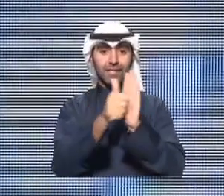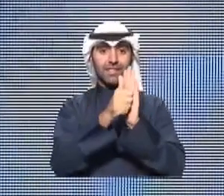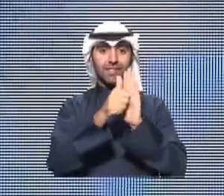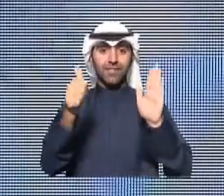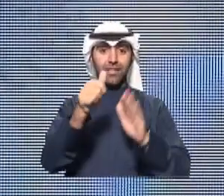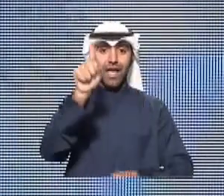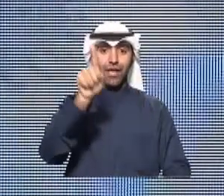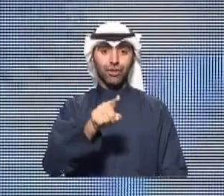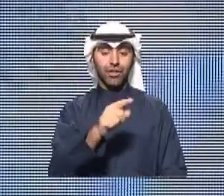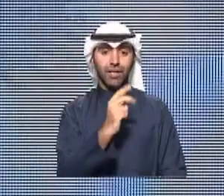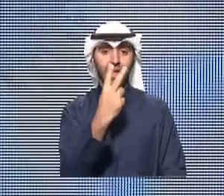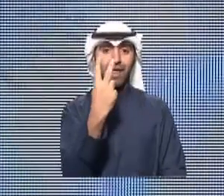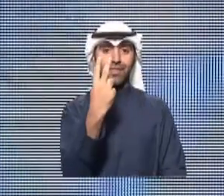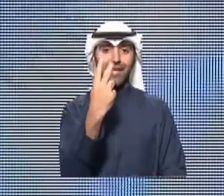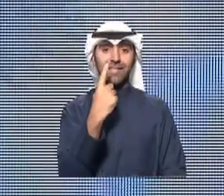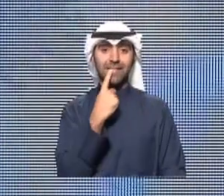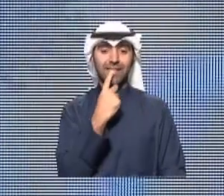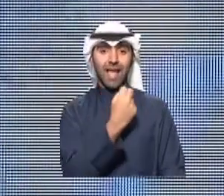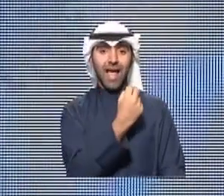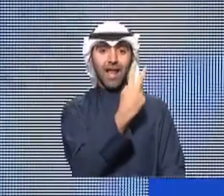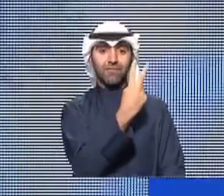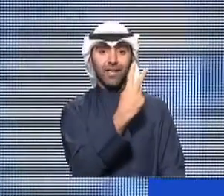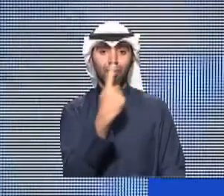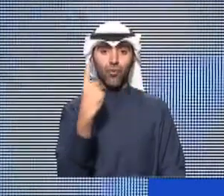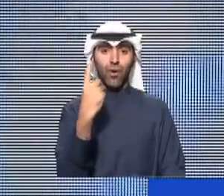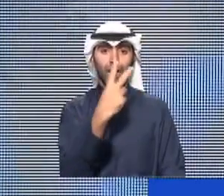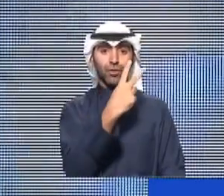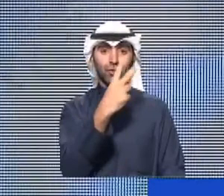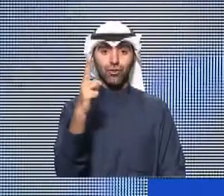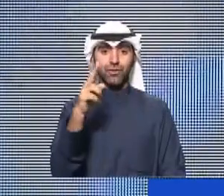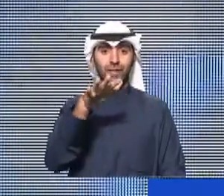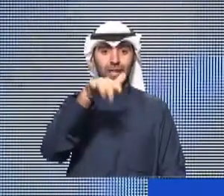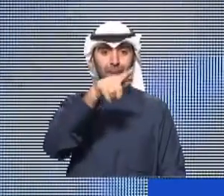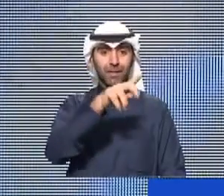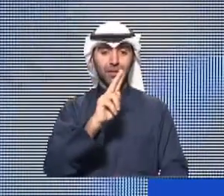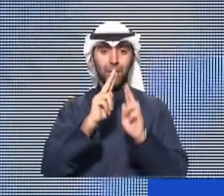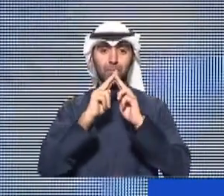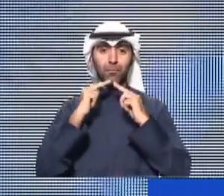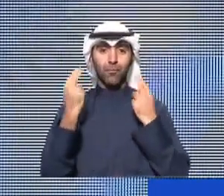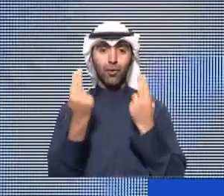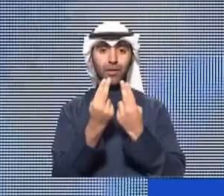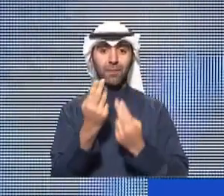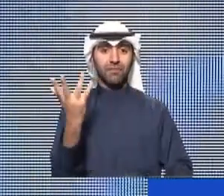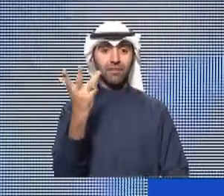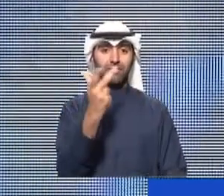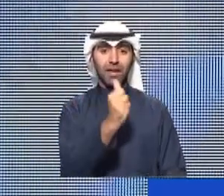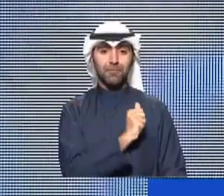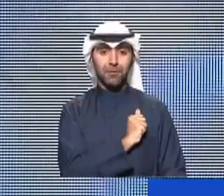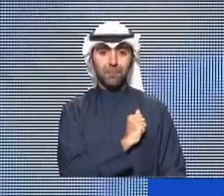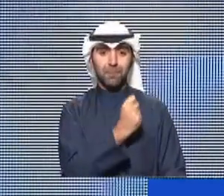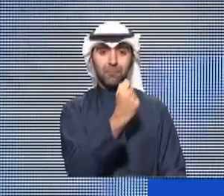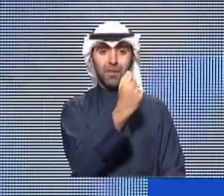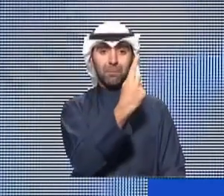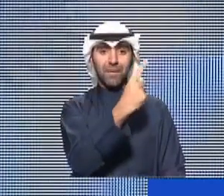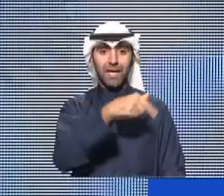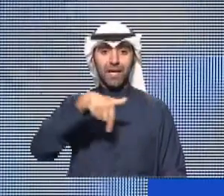لسنة 2021، وهذا المؤتمر هو 100 والذي يعقد في مستشفى جابر ويبث مباشرة على